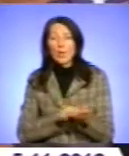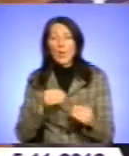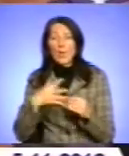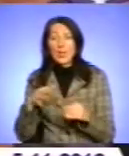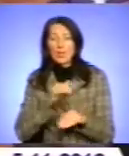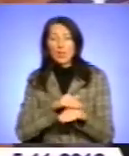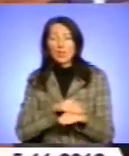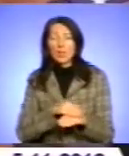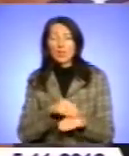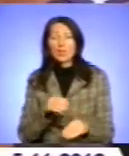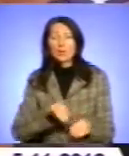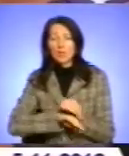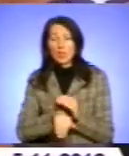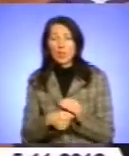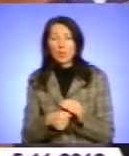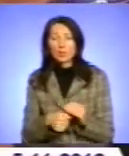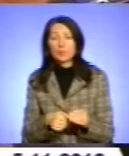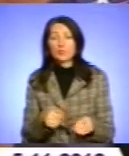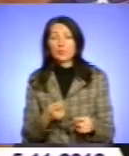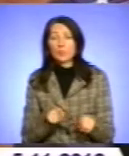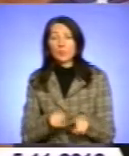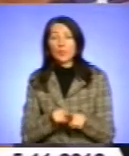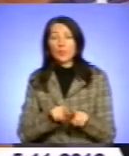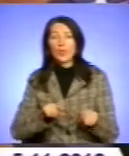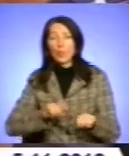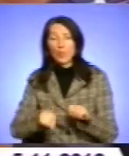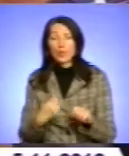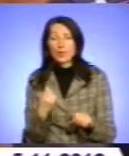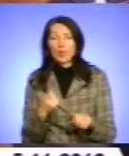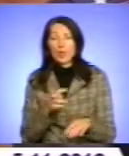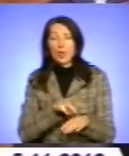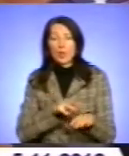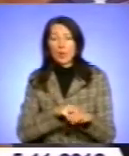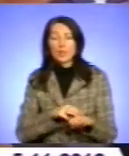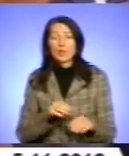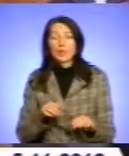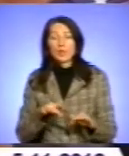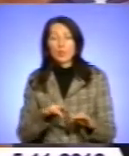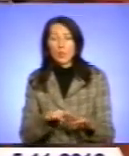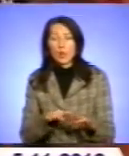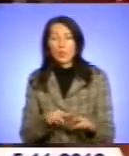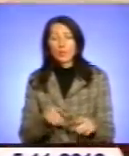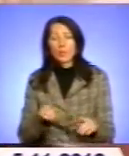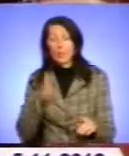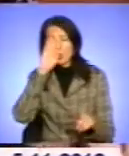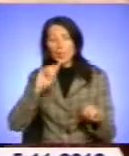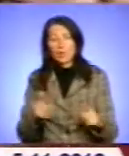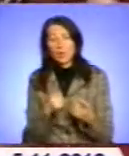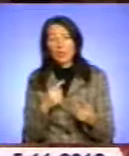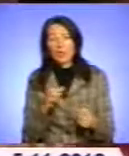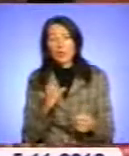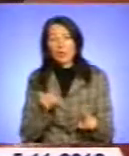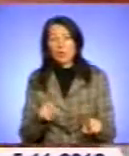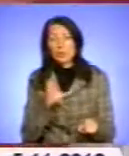По даних фактах порушені кримінальні справи, злочинець затриманий, утримується в СІЗО. Пік активної